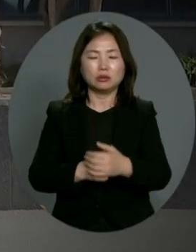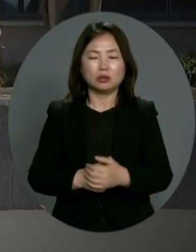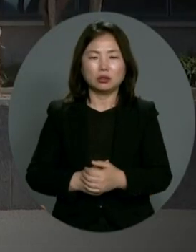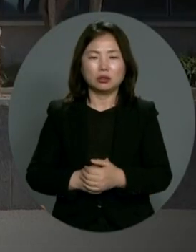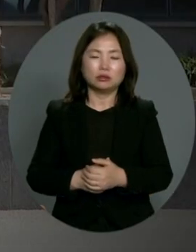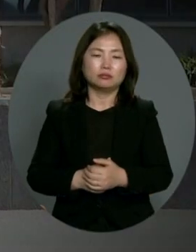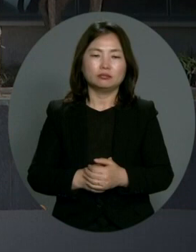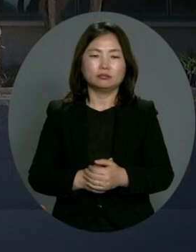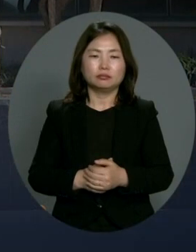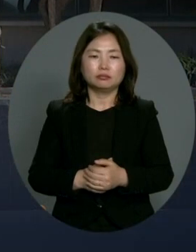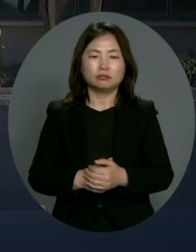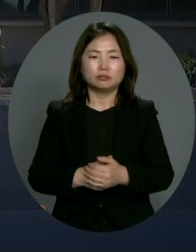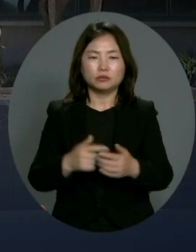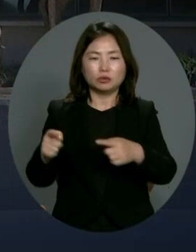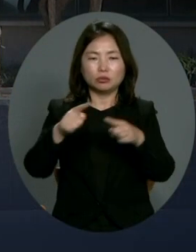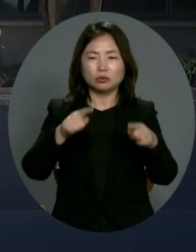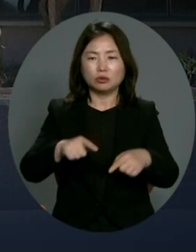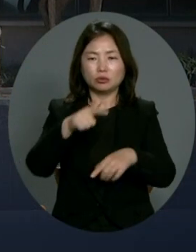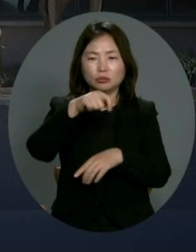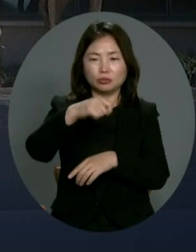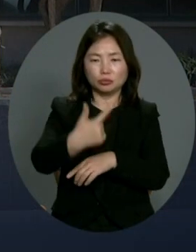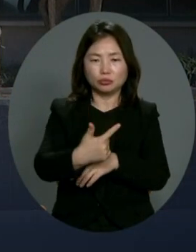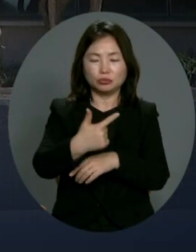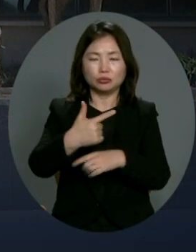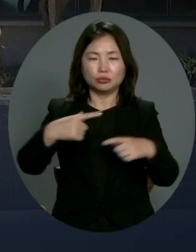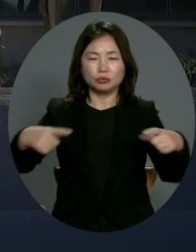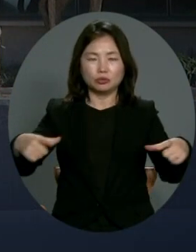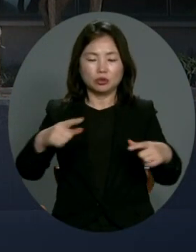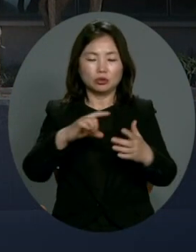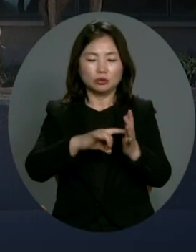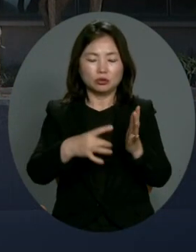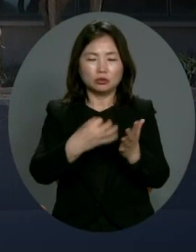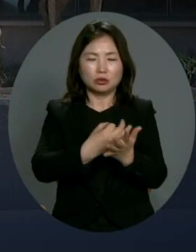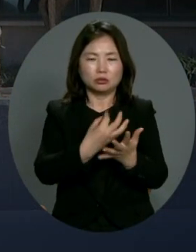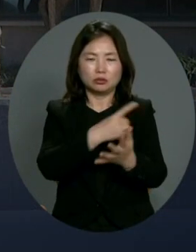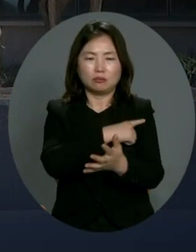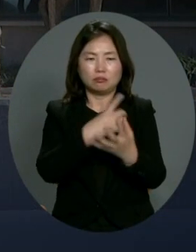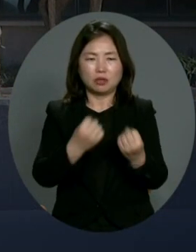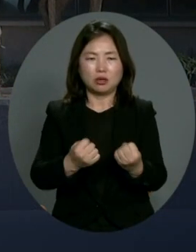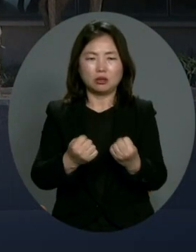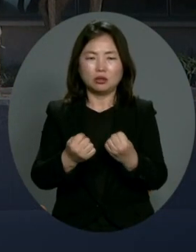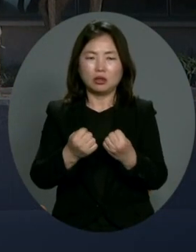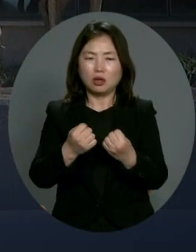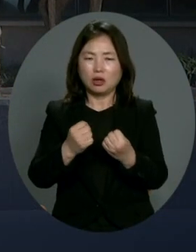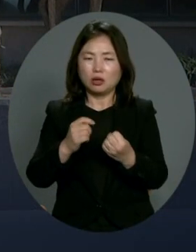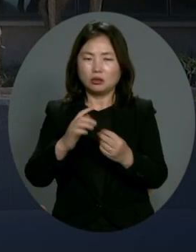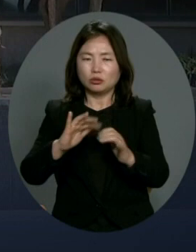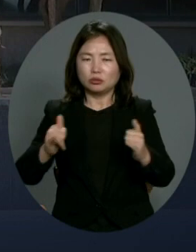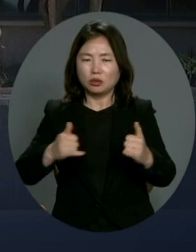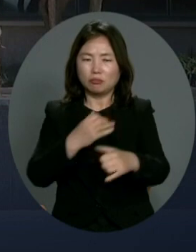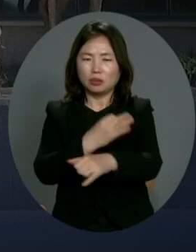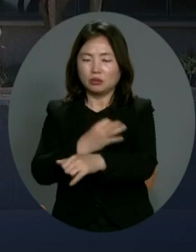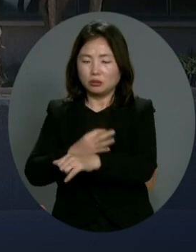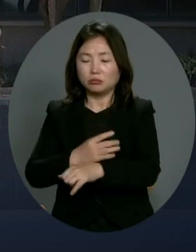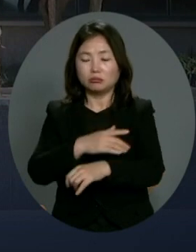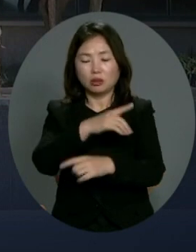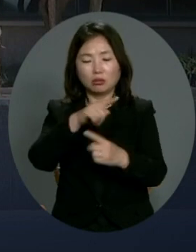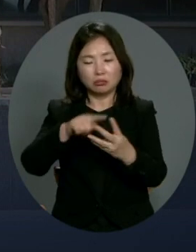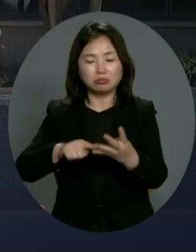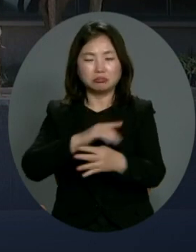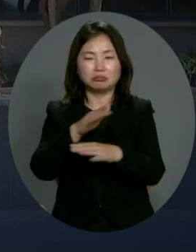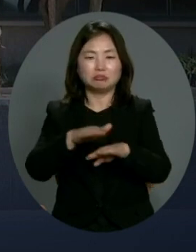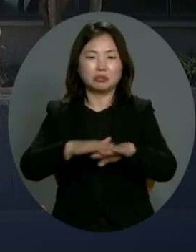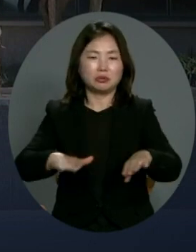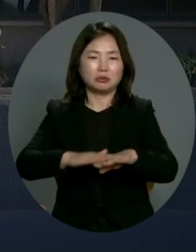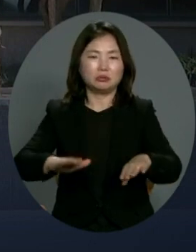지금 뭐 전국에서 분단이로서는 실수가 제일 아닙니까? 웬만큼 뭐 이제 주민 편의사항은